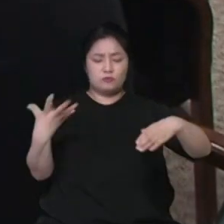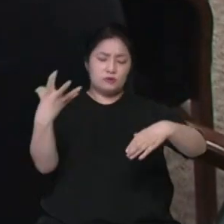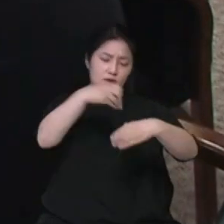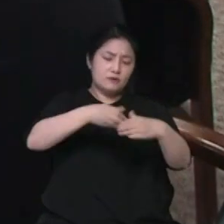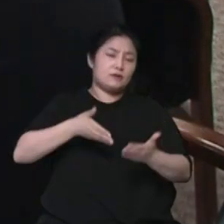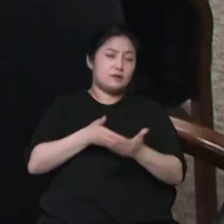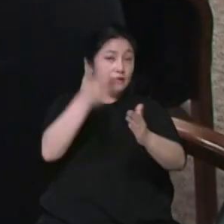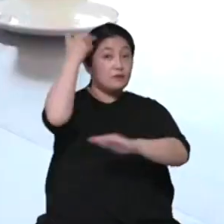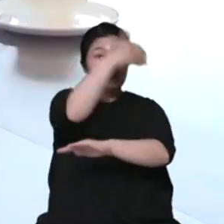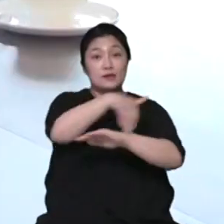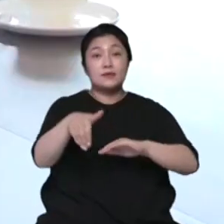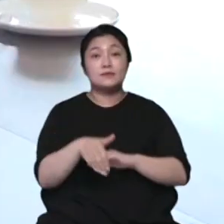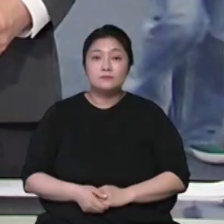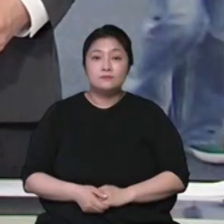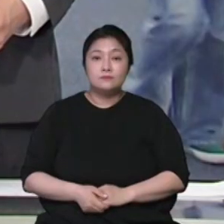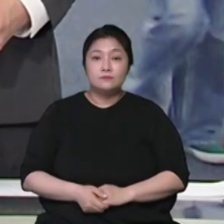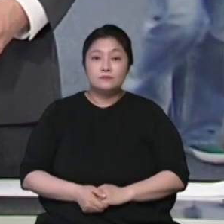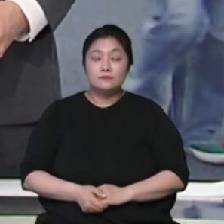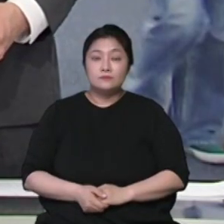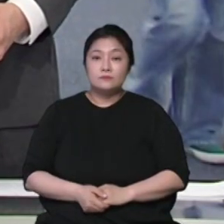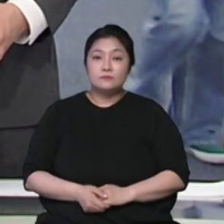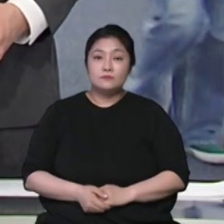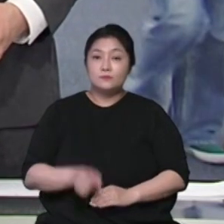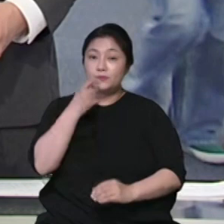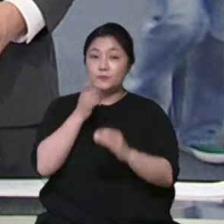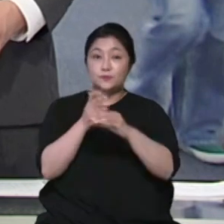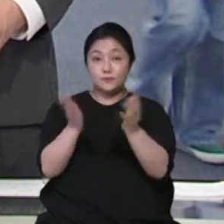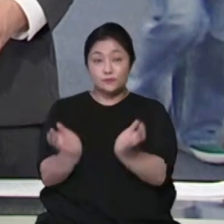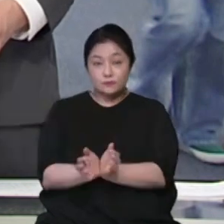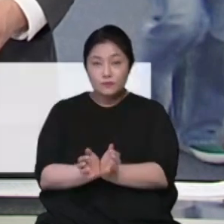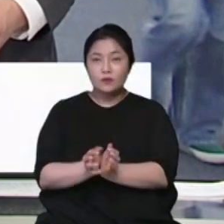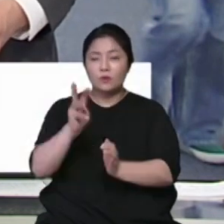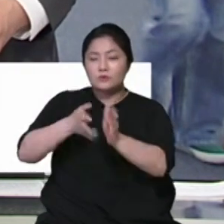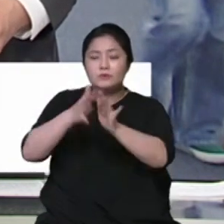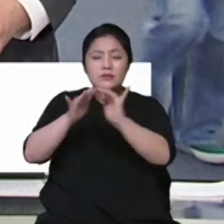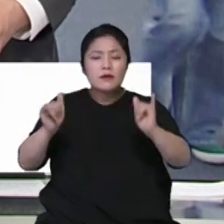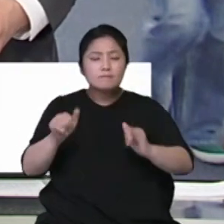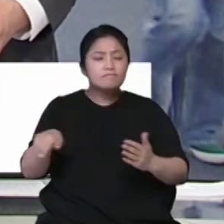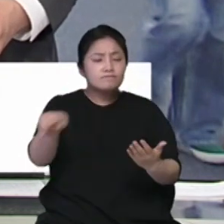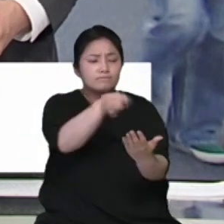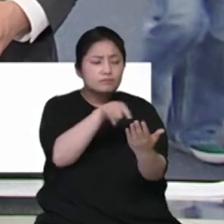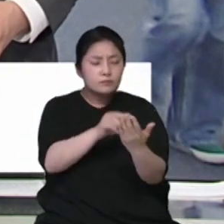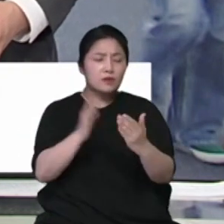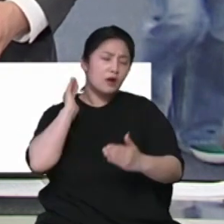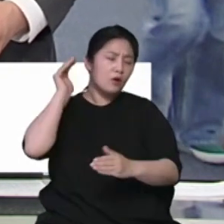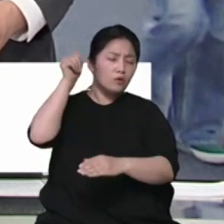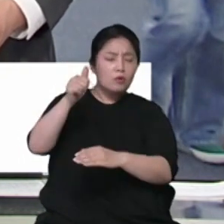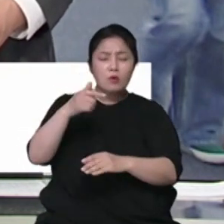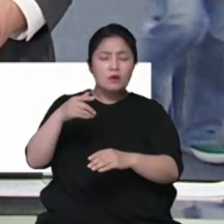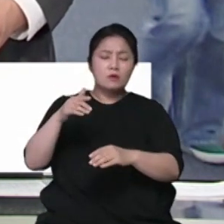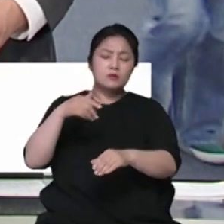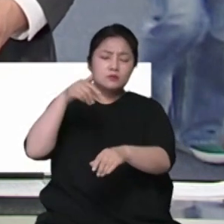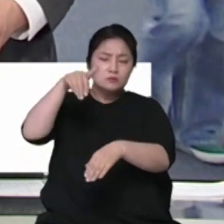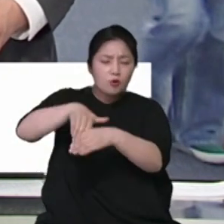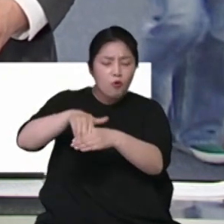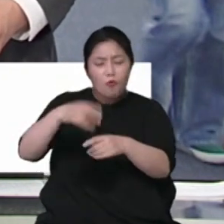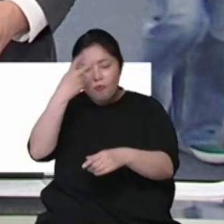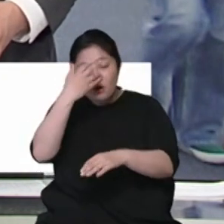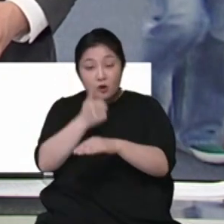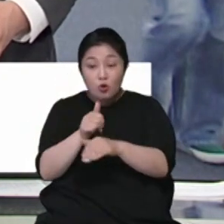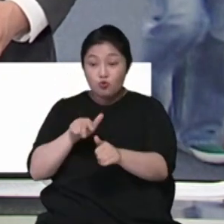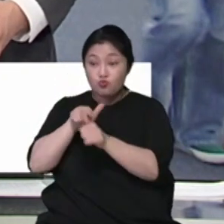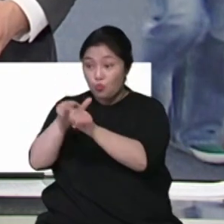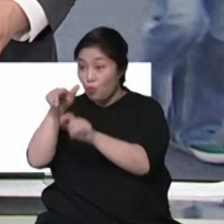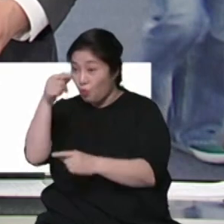채택을 건의할 방침입니다. 민주당이 광주 시민들을 대상으로 대선 평가를 벌인 결과 후보 활동보다